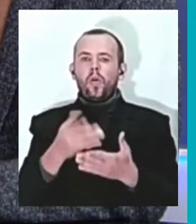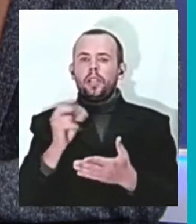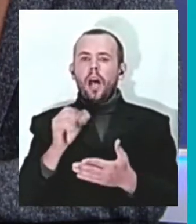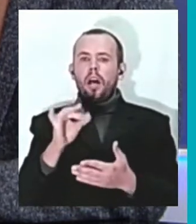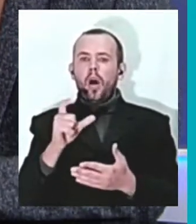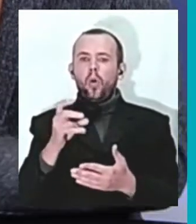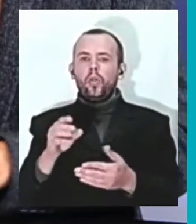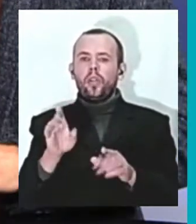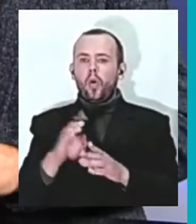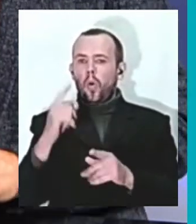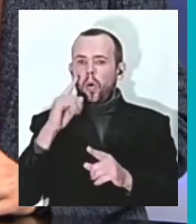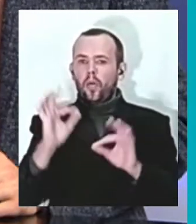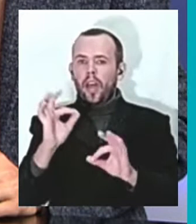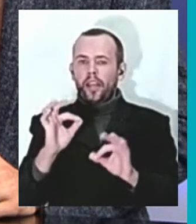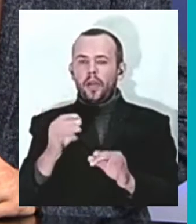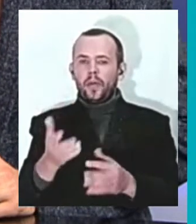рейтингу?